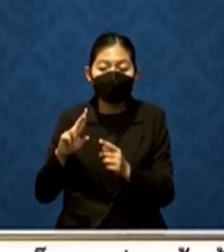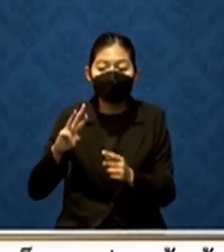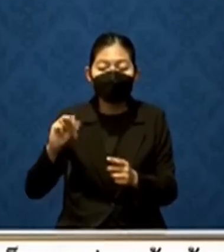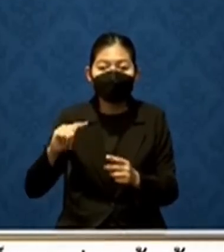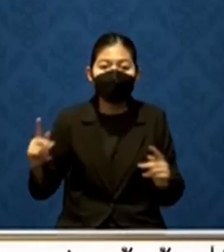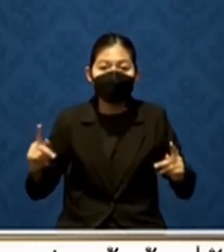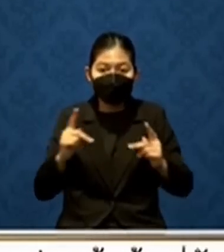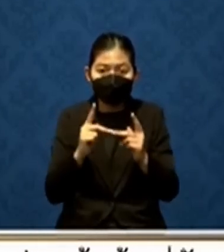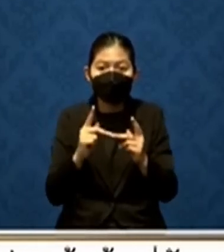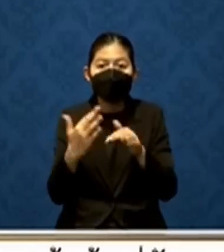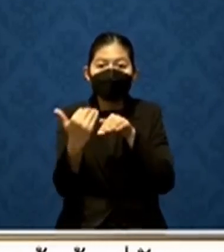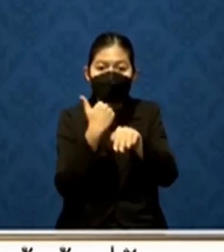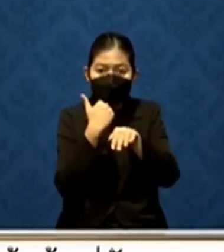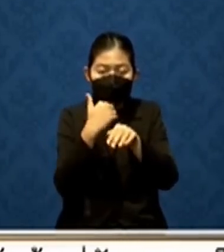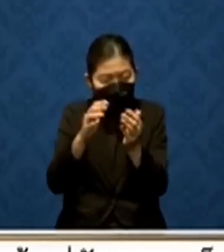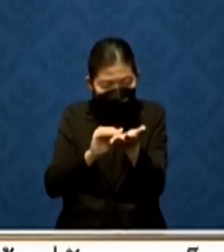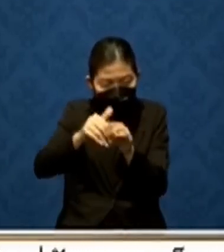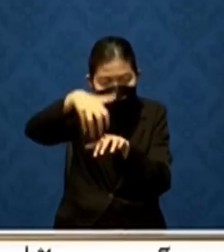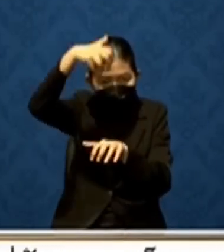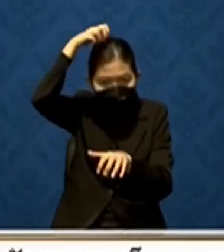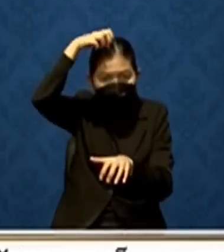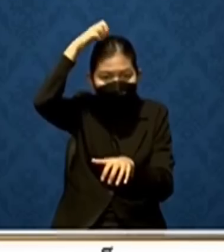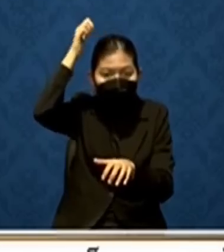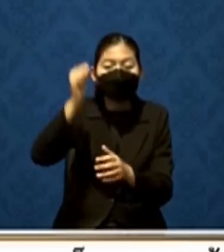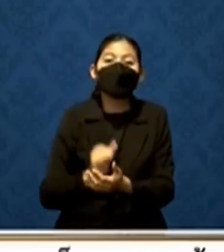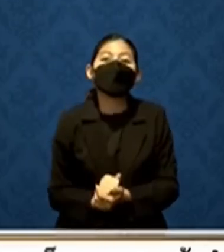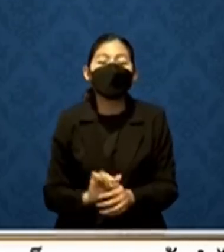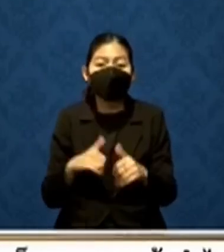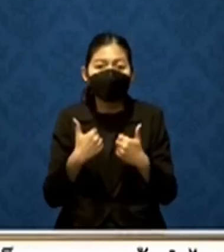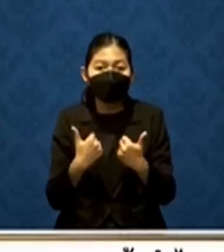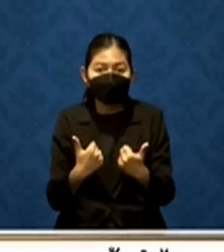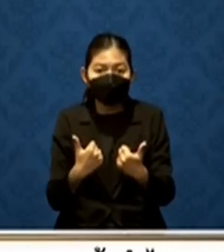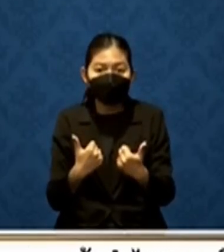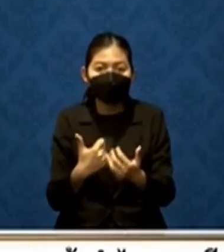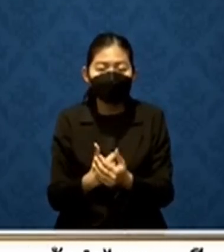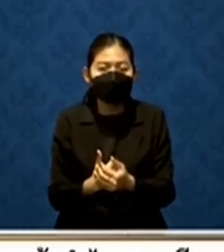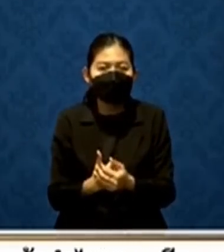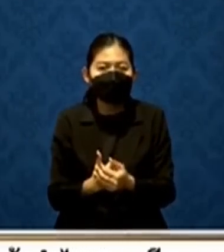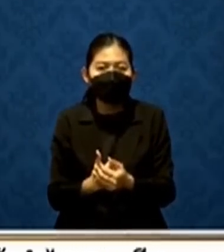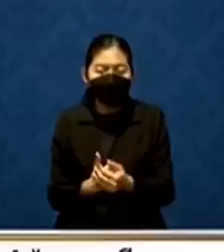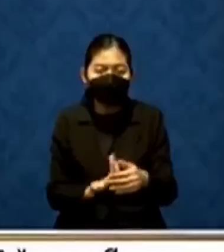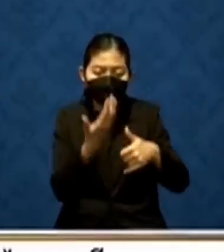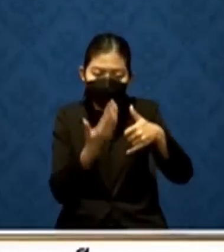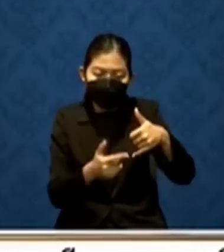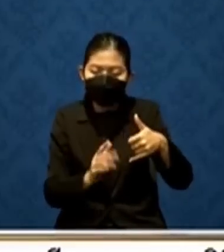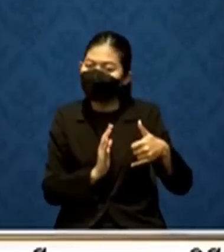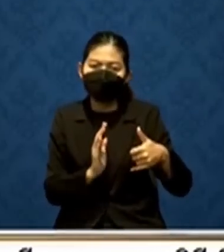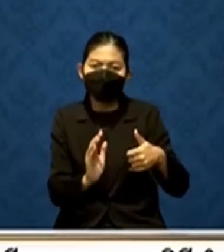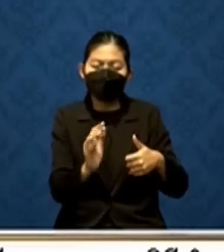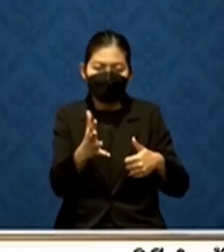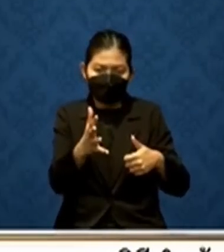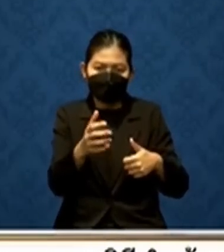ธรรมฐานที่กระทบกับบุคคลท่านนี้เป็นคนที่ไม่มีความซื่อสัตย์สุจริตเป็นที่